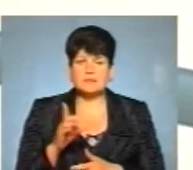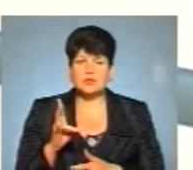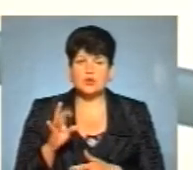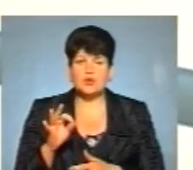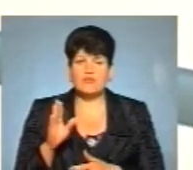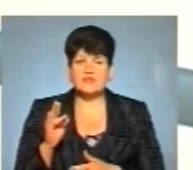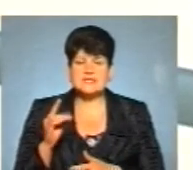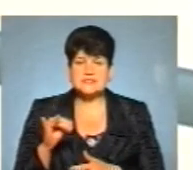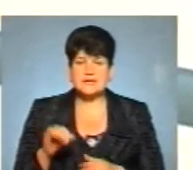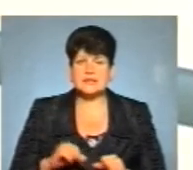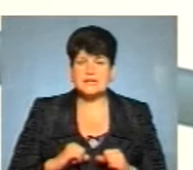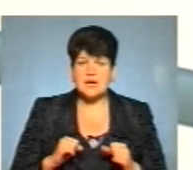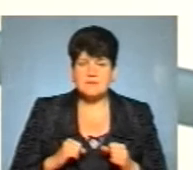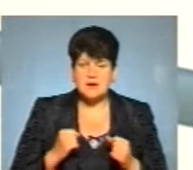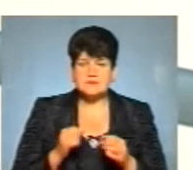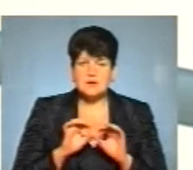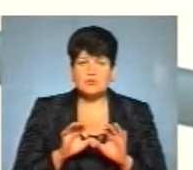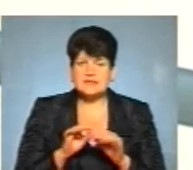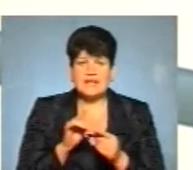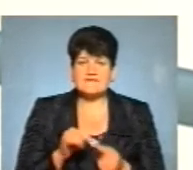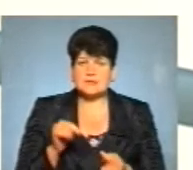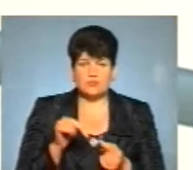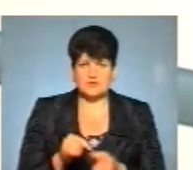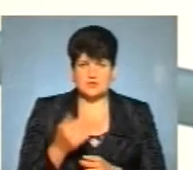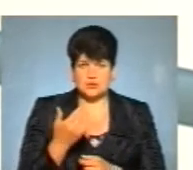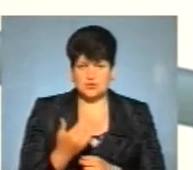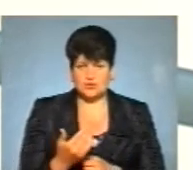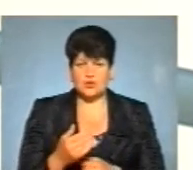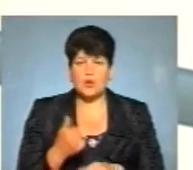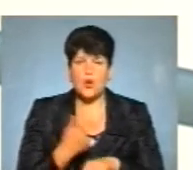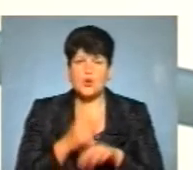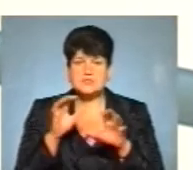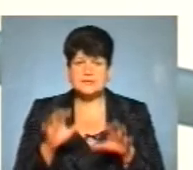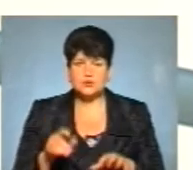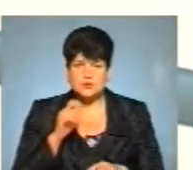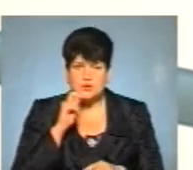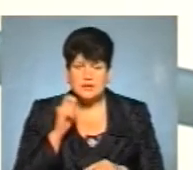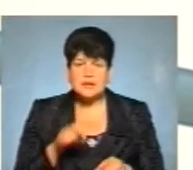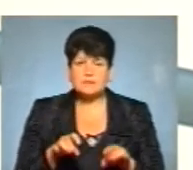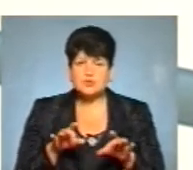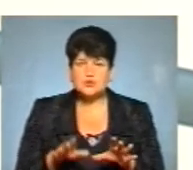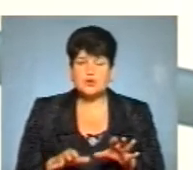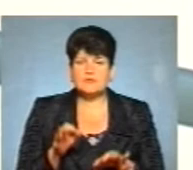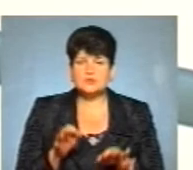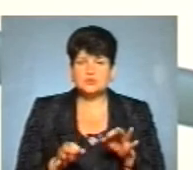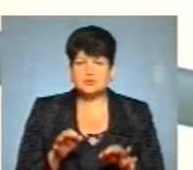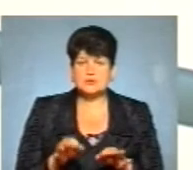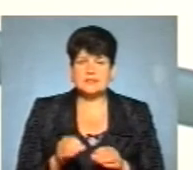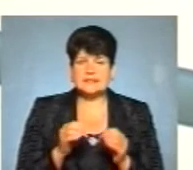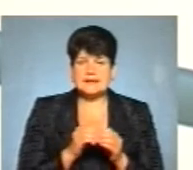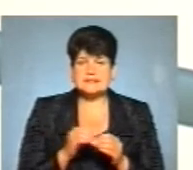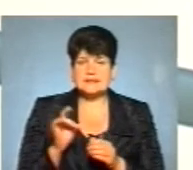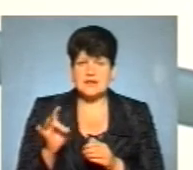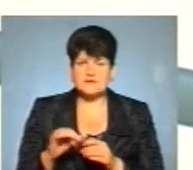намагався пояснити невідповідність якраз його Конституції України. І, власне, постанова Конституційного суду 10-р